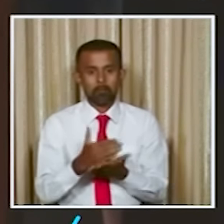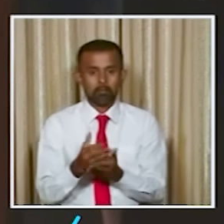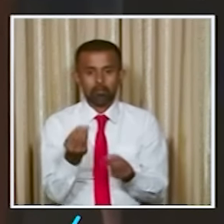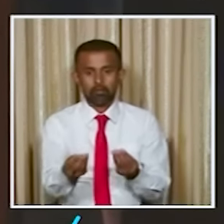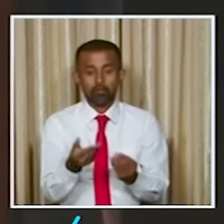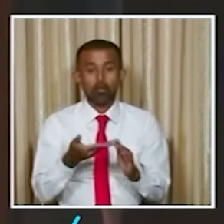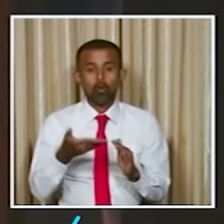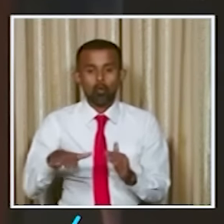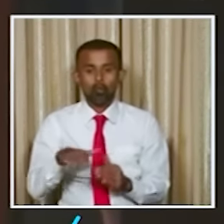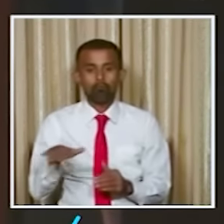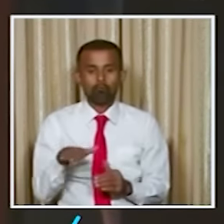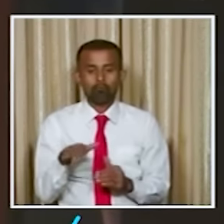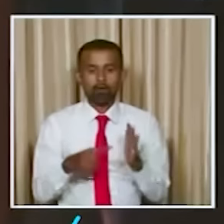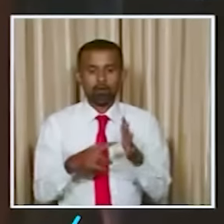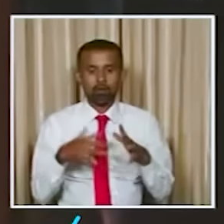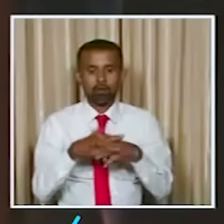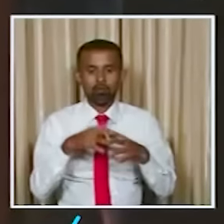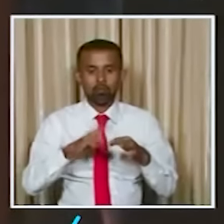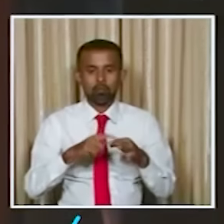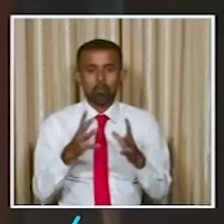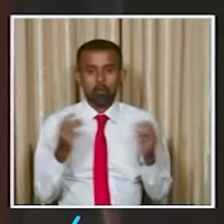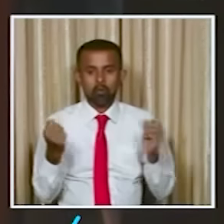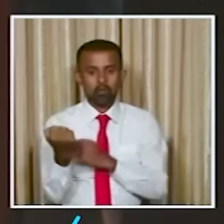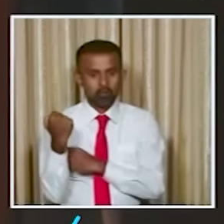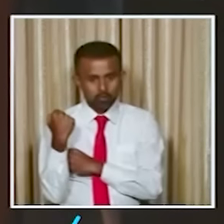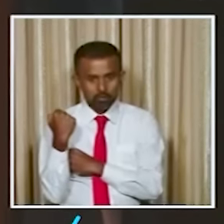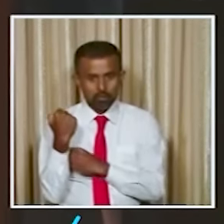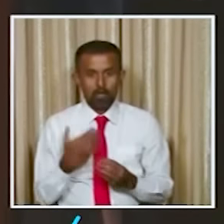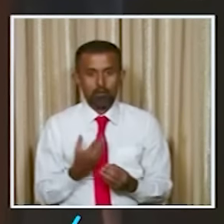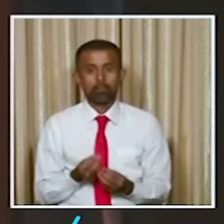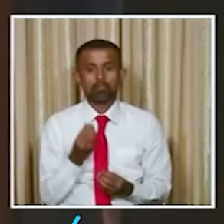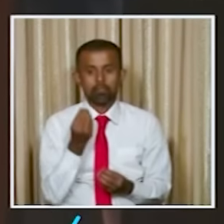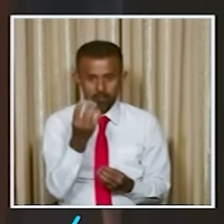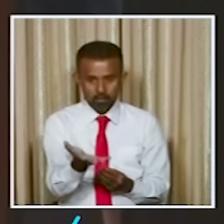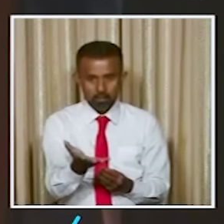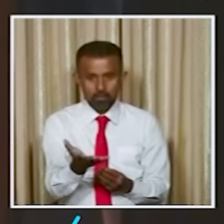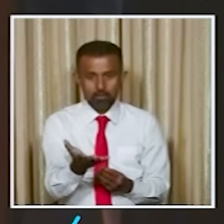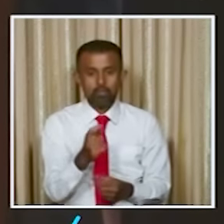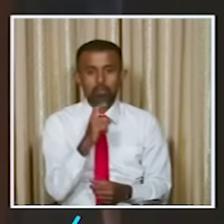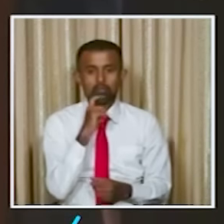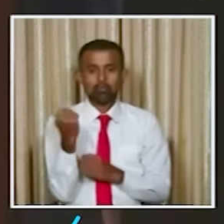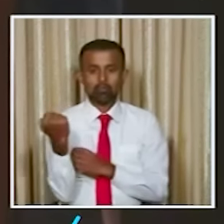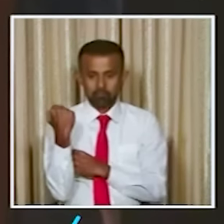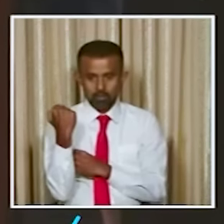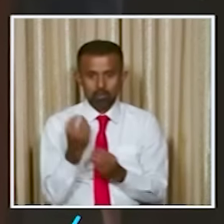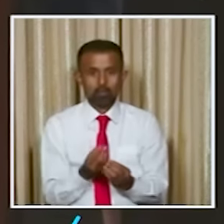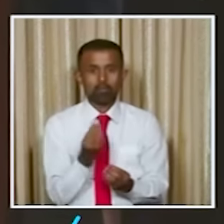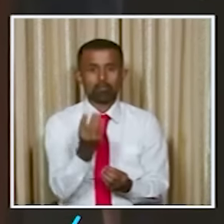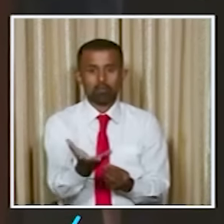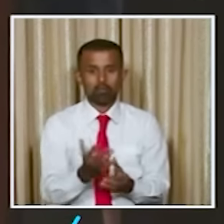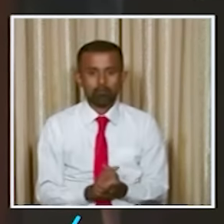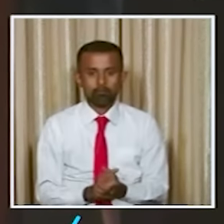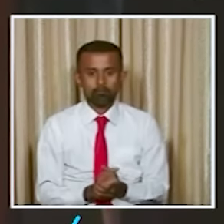ඔබේ කමේදී නීතිය පසිනලන්න ඵලයක් අපි ඔබට දෙනවා. ඒ කියන්නේ යම් අධිකරණ බලයකට ඔබට දෙනවා. ඔව්